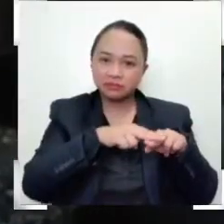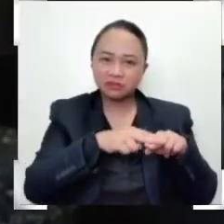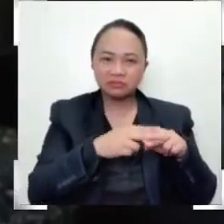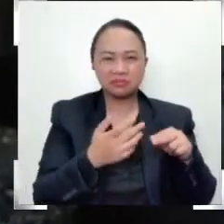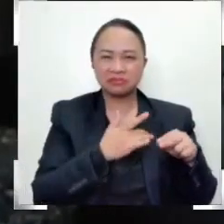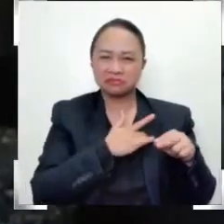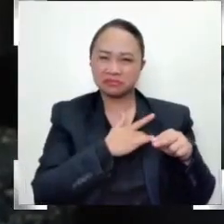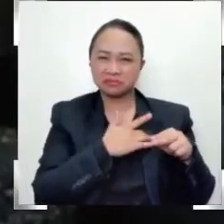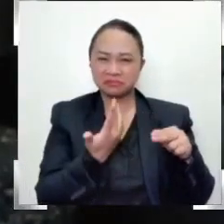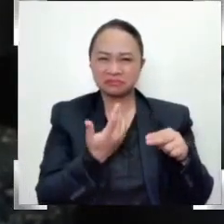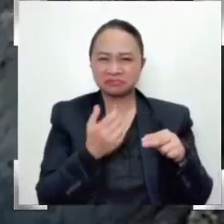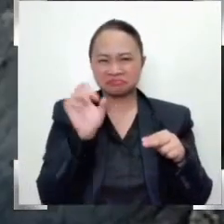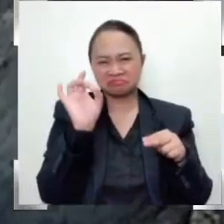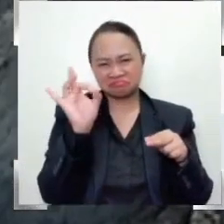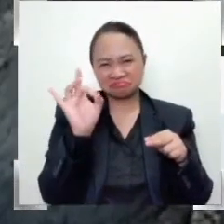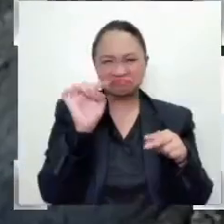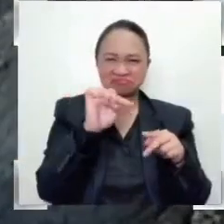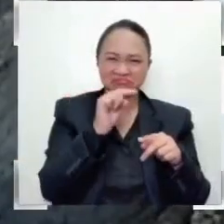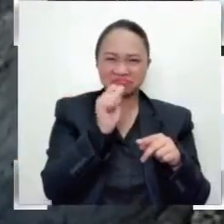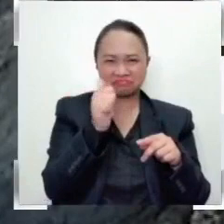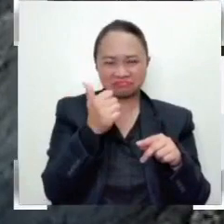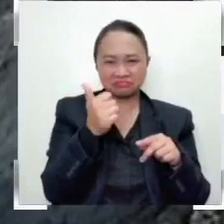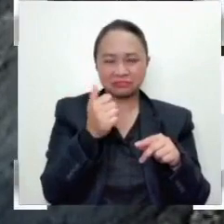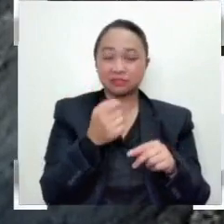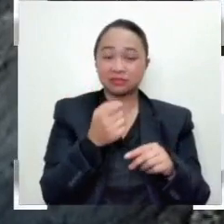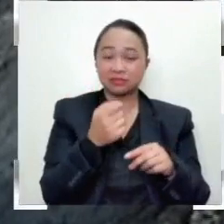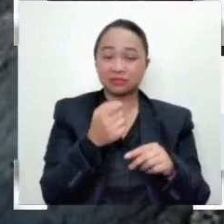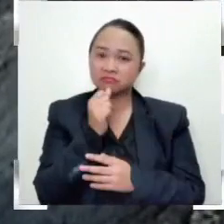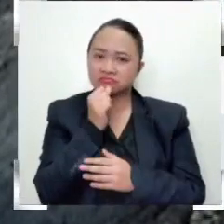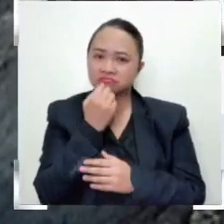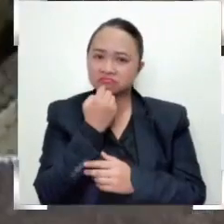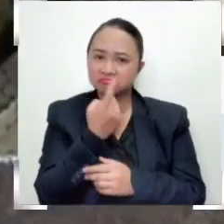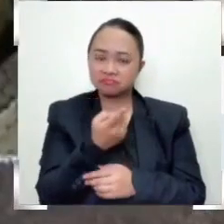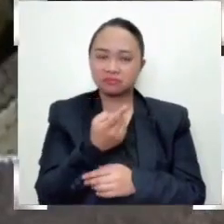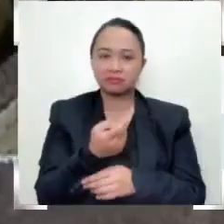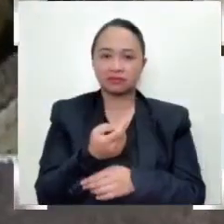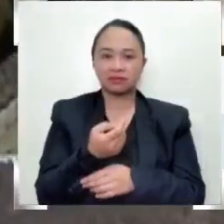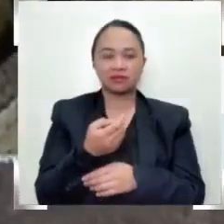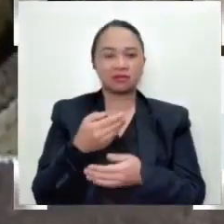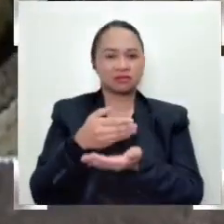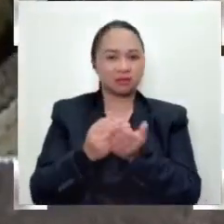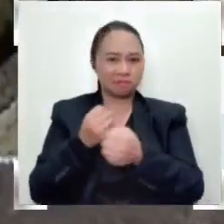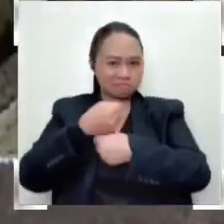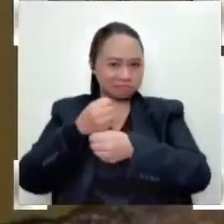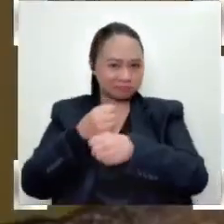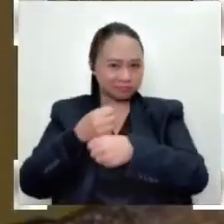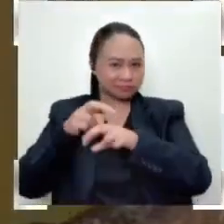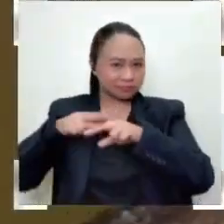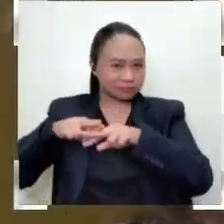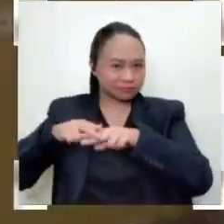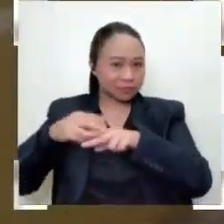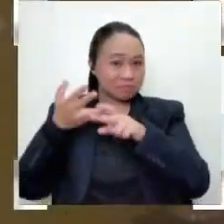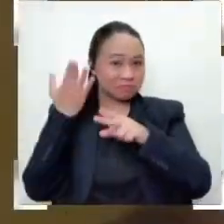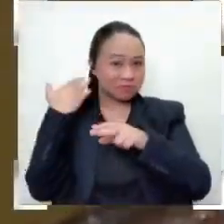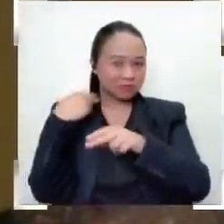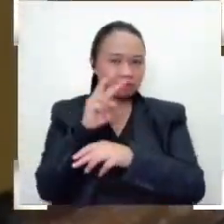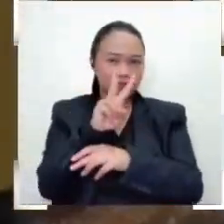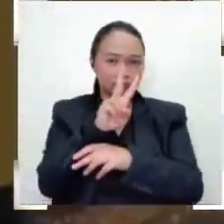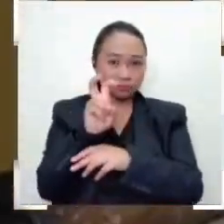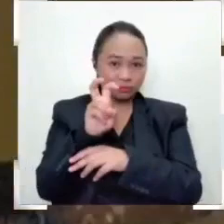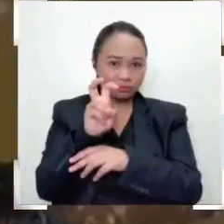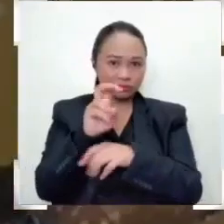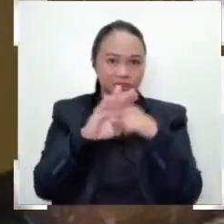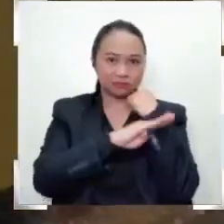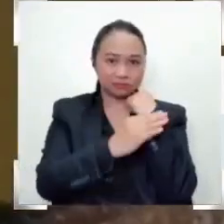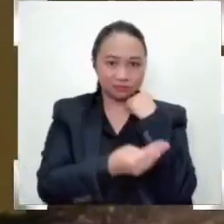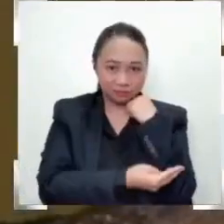Sabi ng ilang gumagawa ng asin sa Barangay Alacan sa San Fabian, Pangasinan, ang produksyon nilang 200 sako kada linggo noong Hunyo, nasa